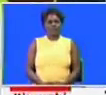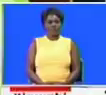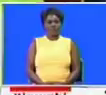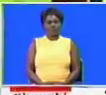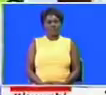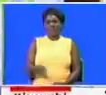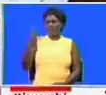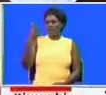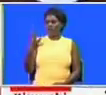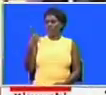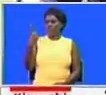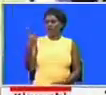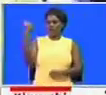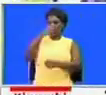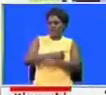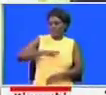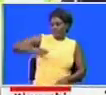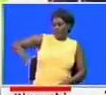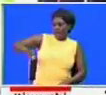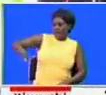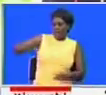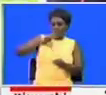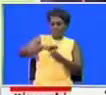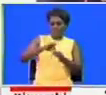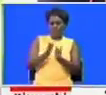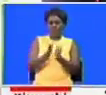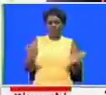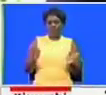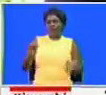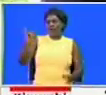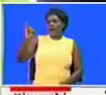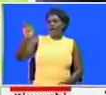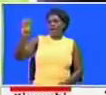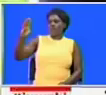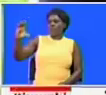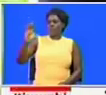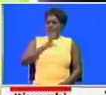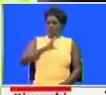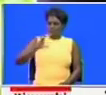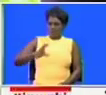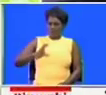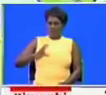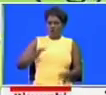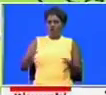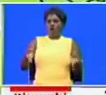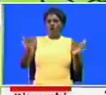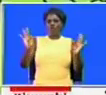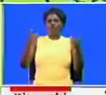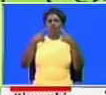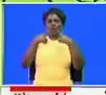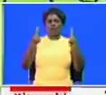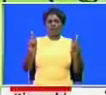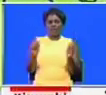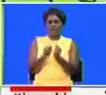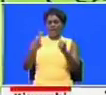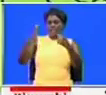Siku 41 kabla ya uchaguzi mkuu, tume ya uchaguzi na mipaka nchini IEBC imetoa rasmi sajili ya wapiga kura milioni